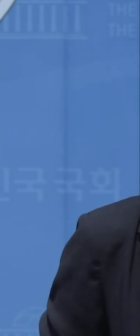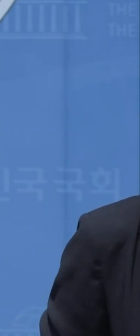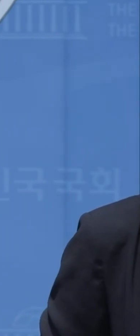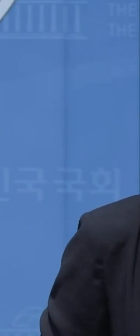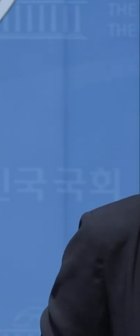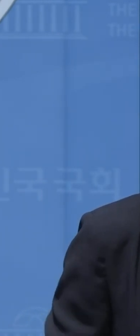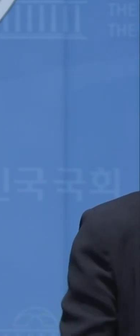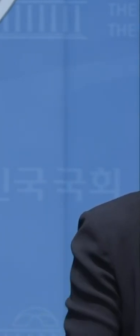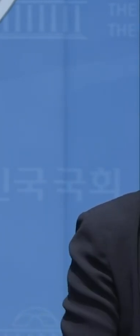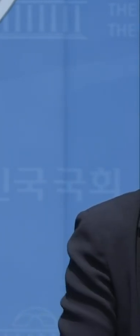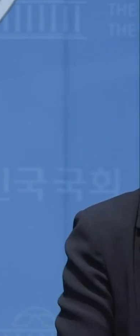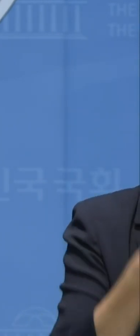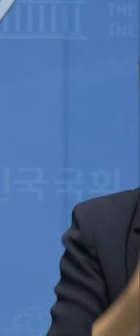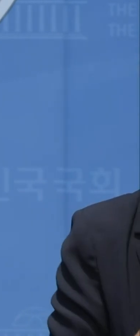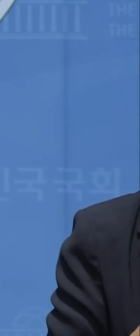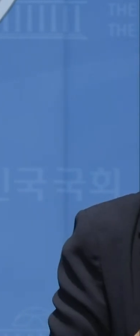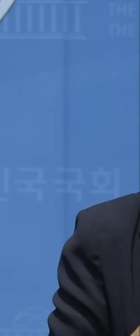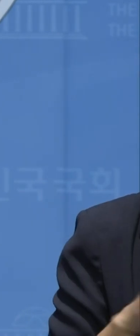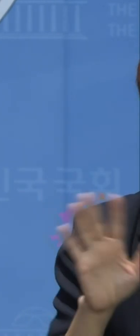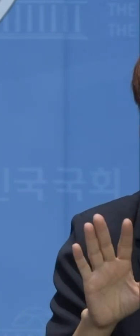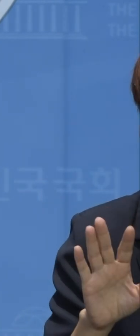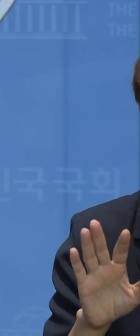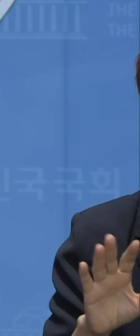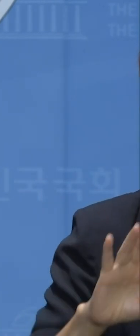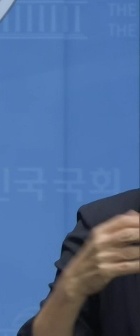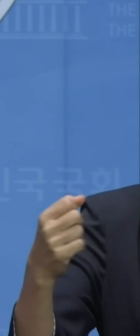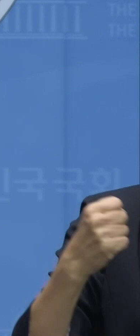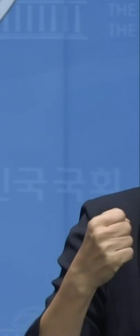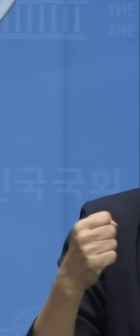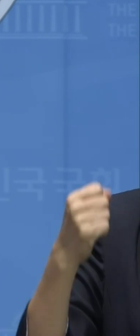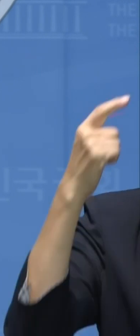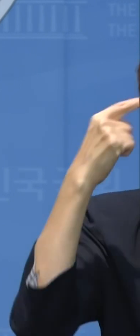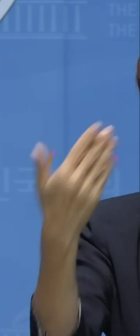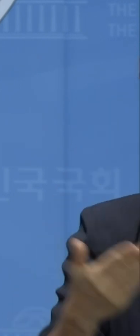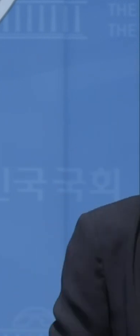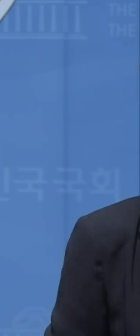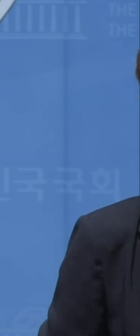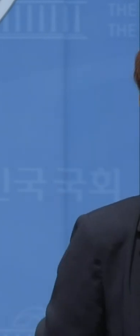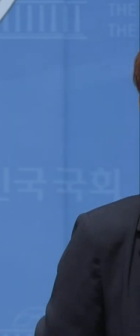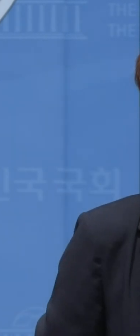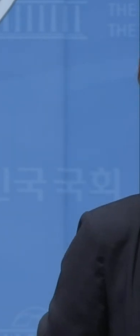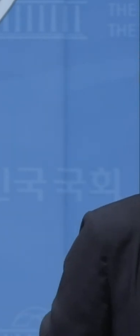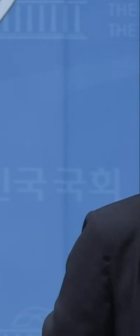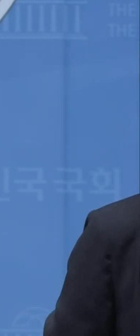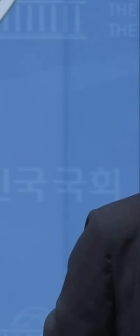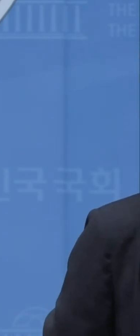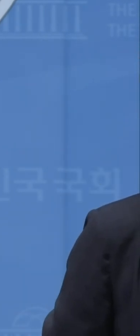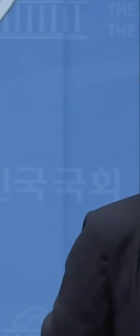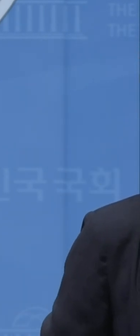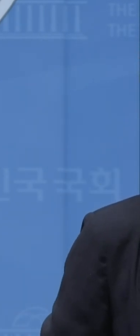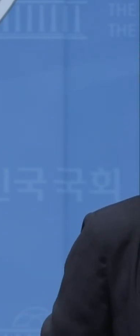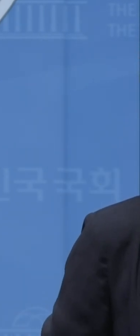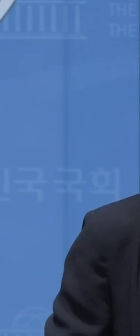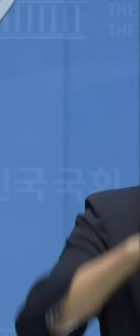아니면 귀찮고 힘든 건 하지 않겠다는게 뭐 국민의 힘 새로운 당론이 됩니까 그것도 아니라면